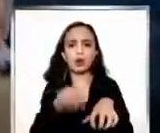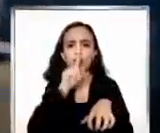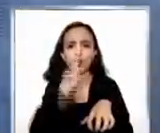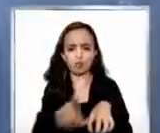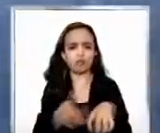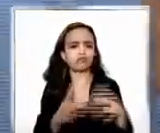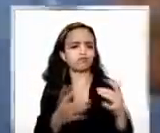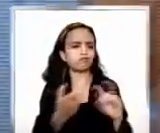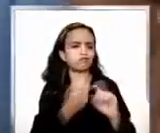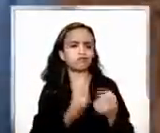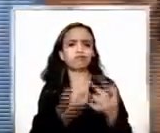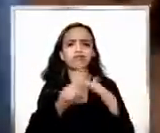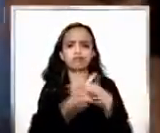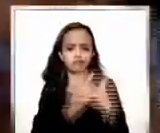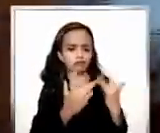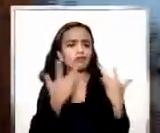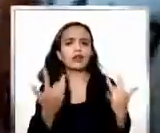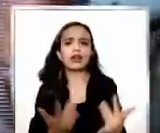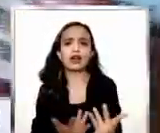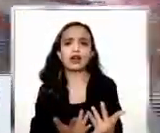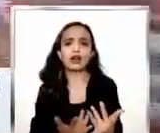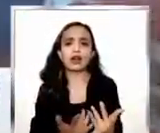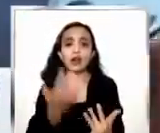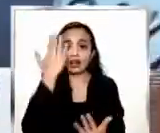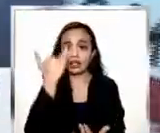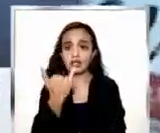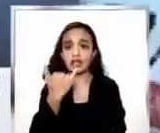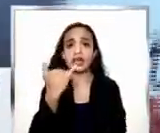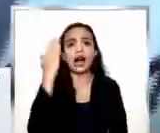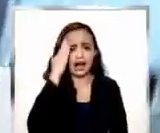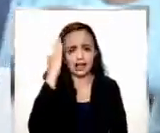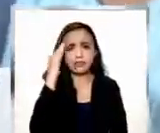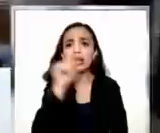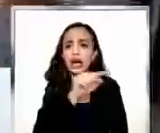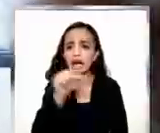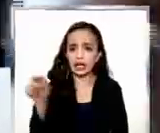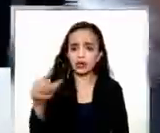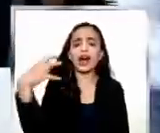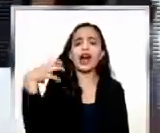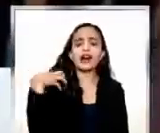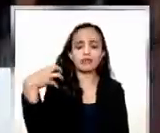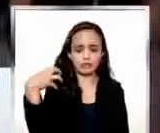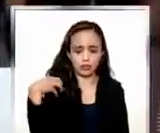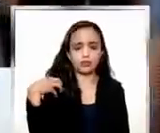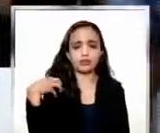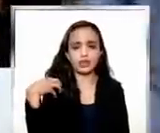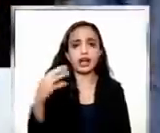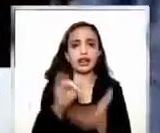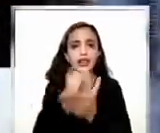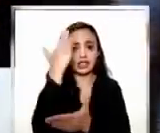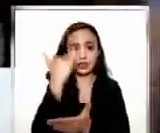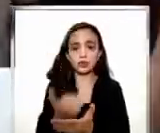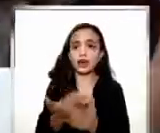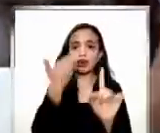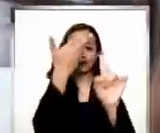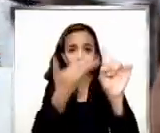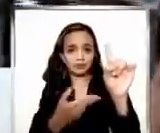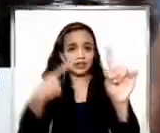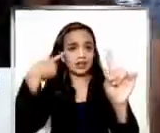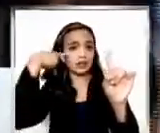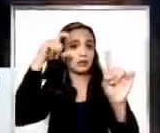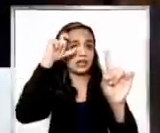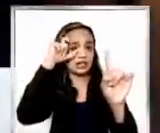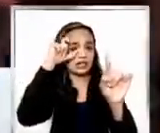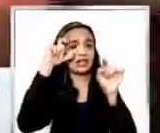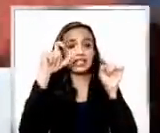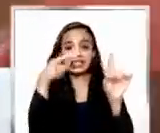niya kayo ang boss niya. Kaya nga nakilala siya bilang si Pinoy dahil ayaw niyang maramdaman na